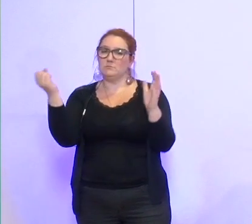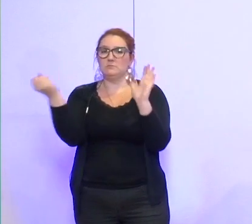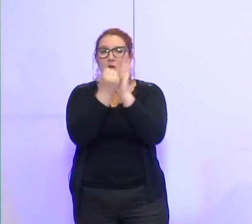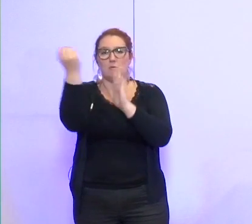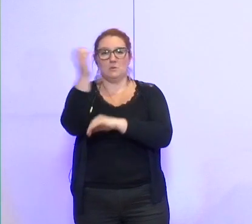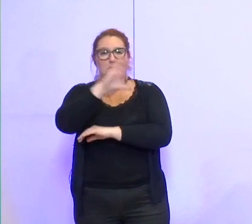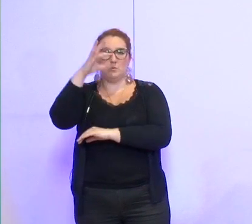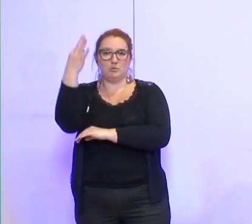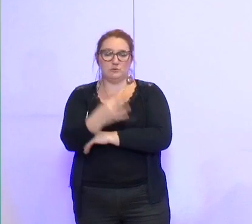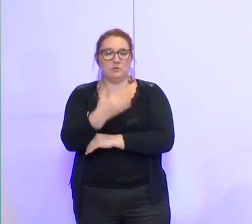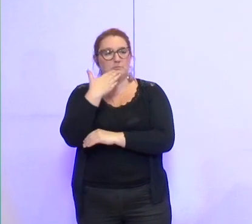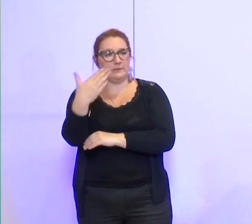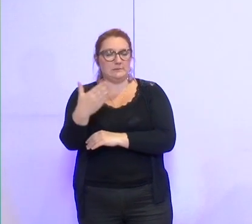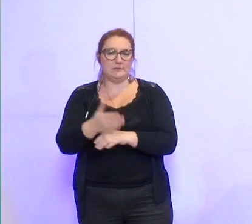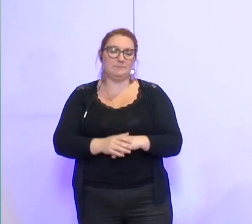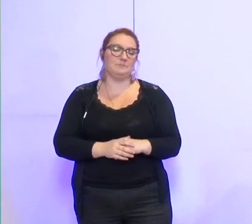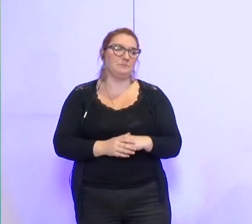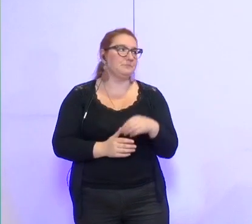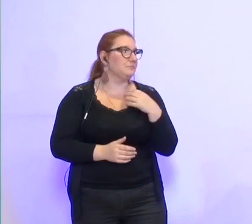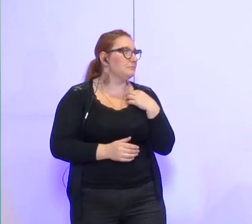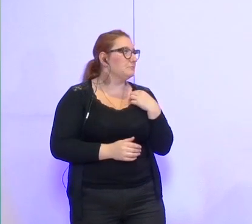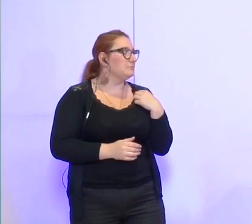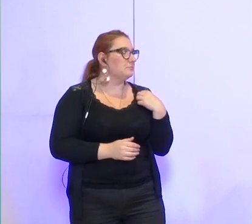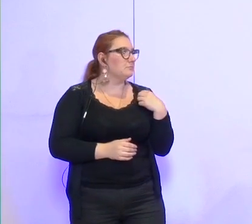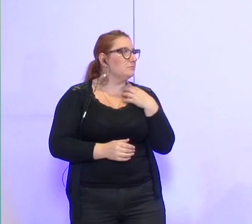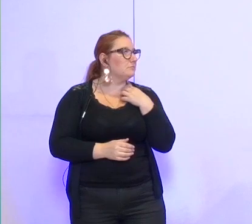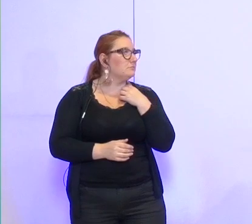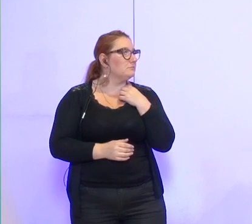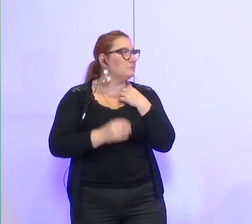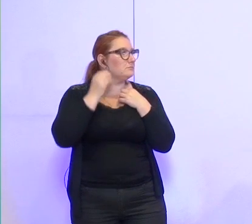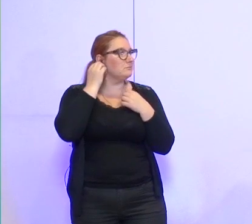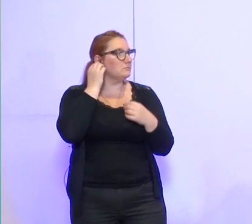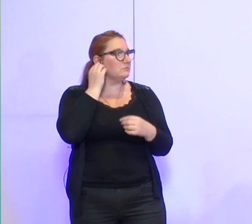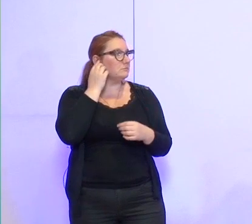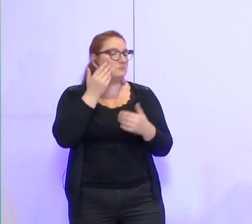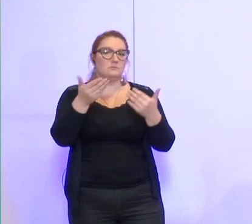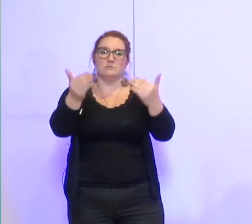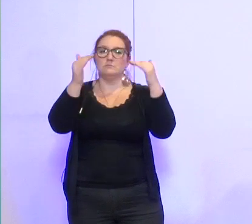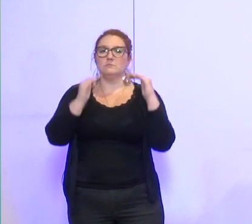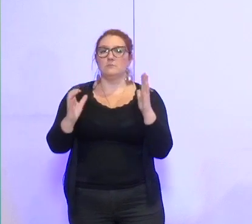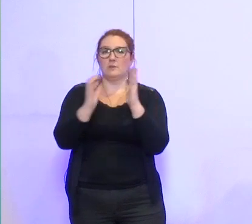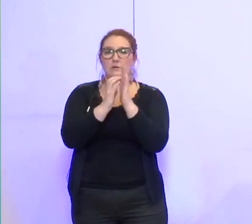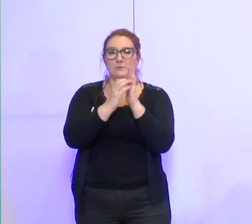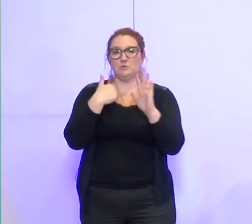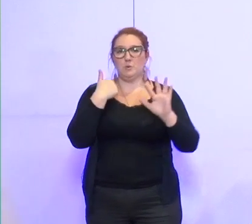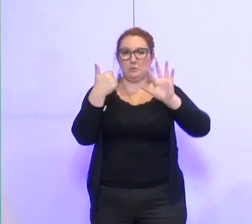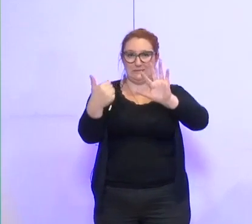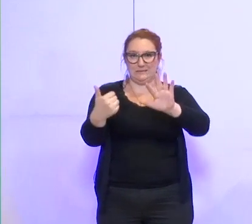adoptée à l'unanimité. Je vous remercie. Nous passons à la délibération numéro 6,